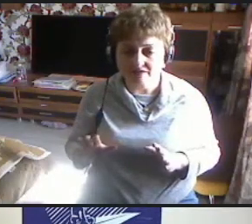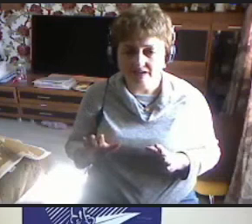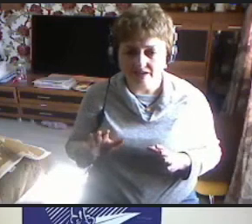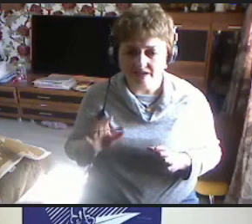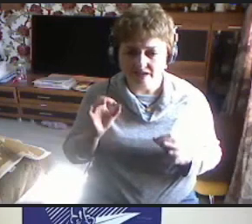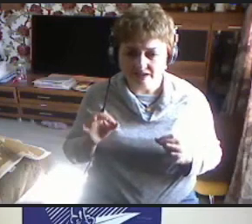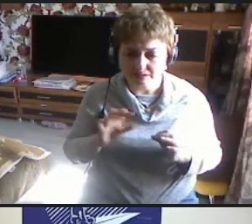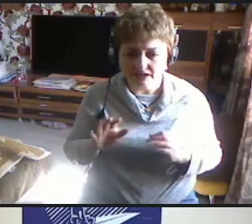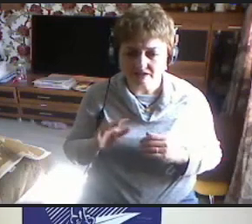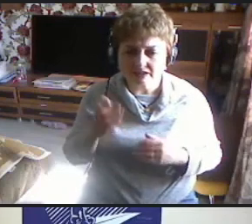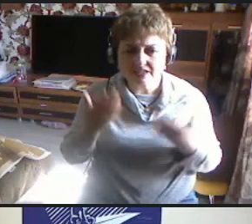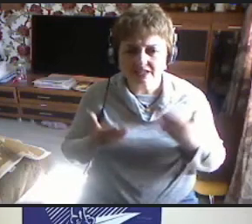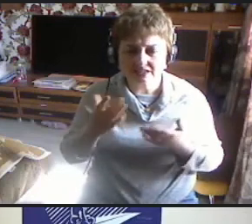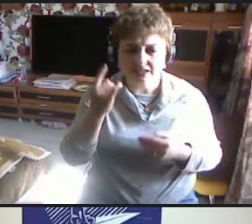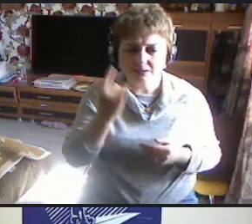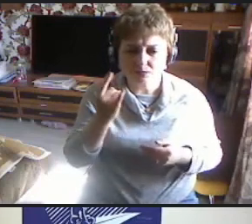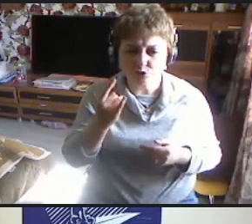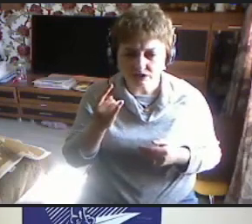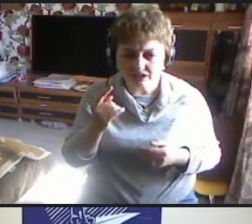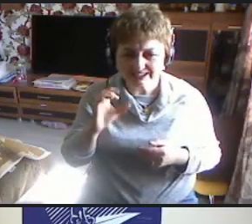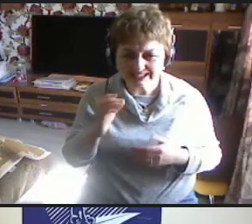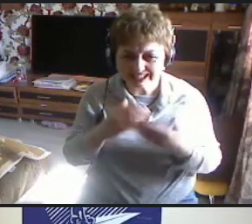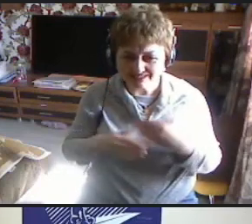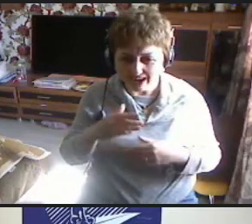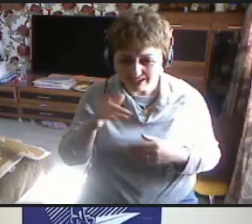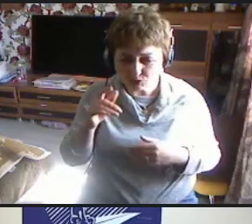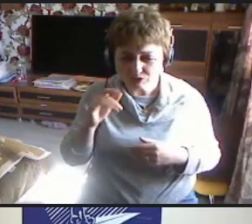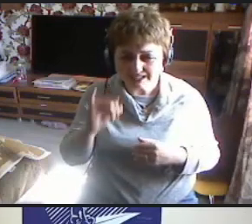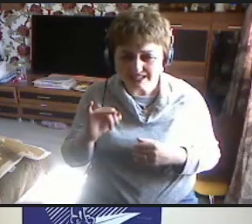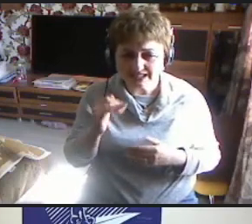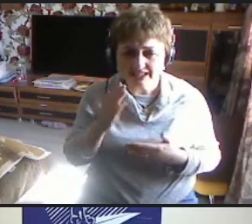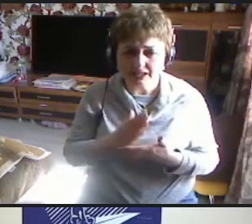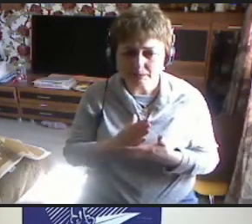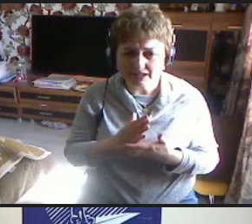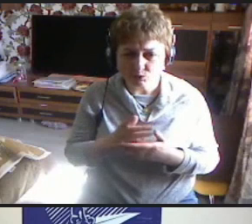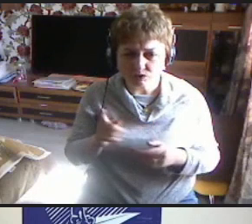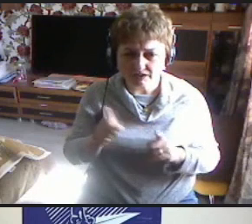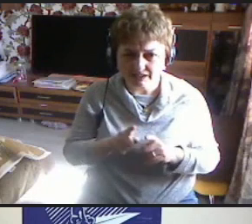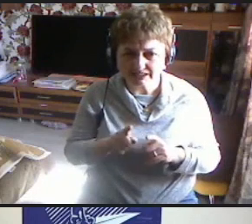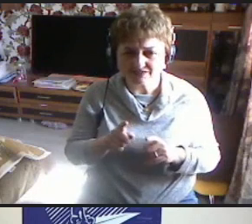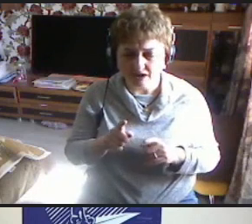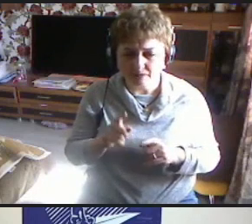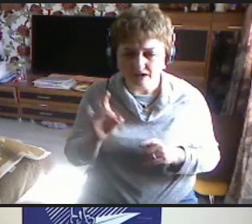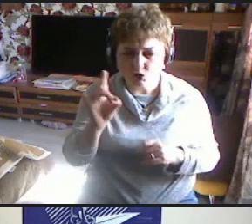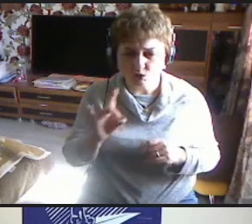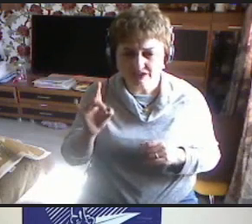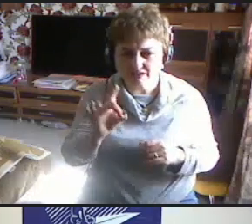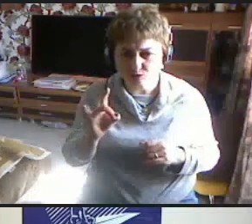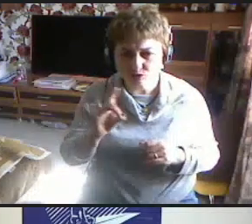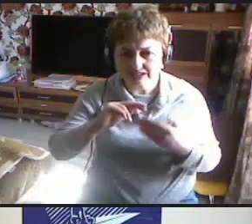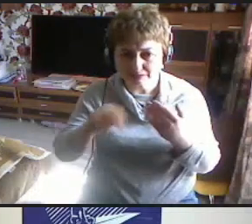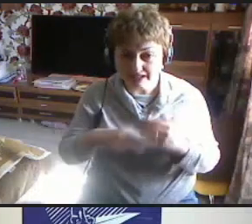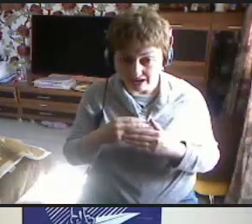ребенок с инвалидностью и имеет так называемую розовую справку, да, мы